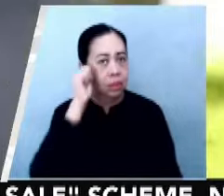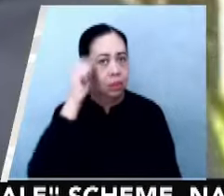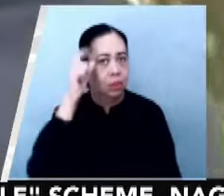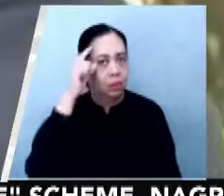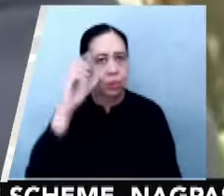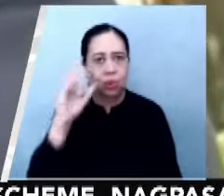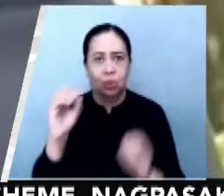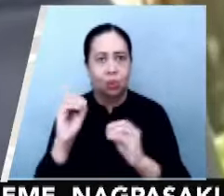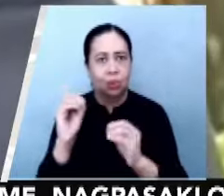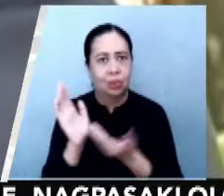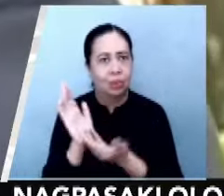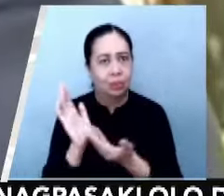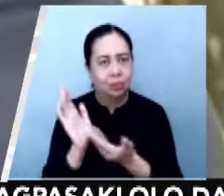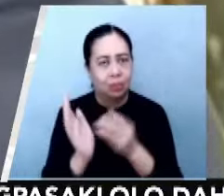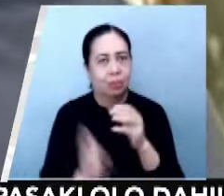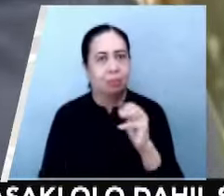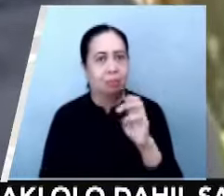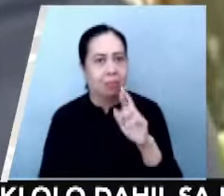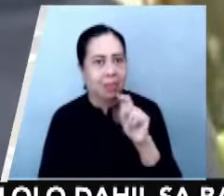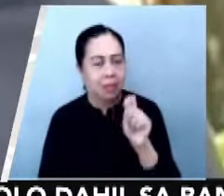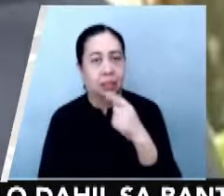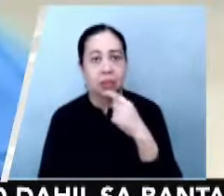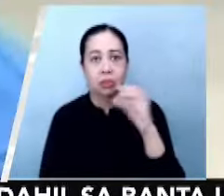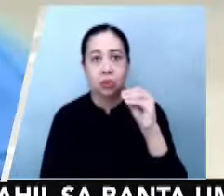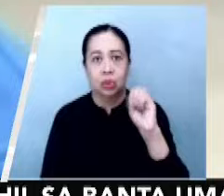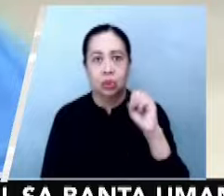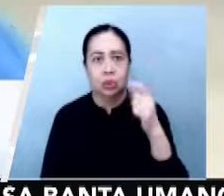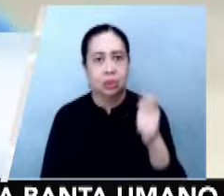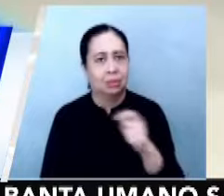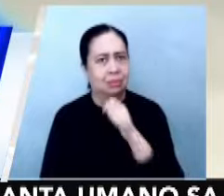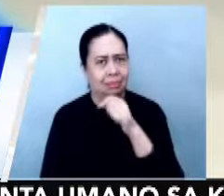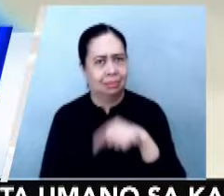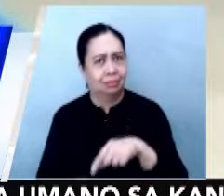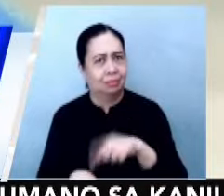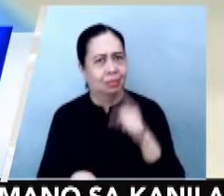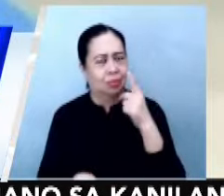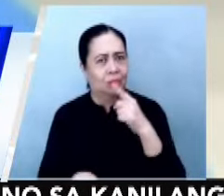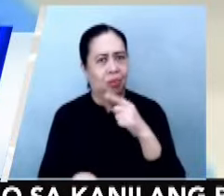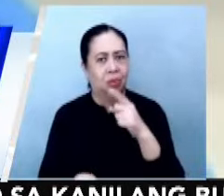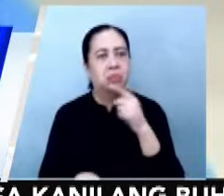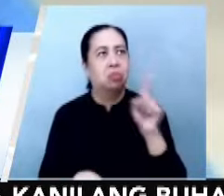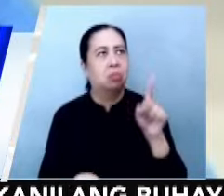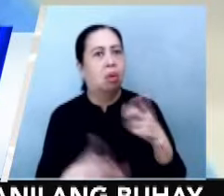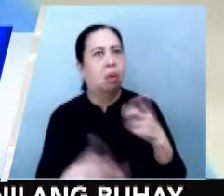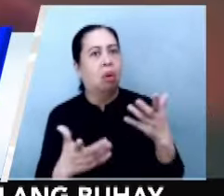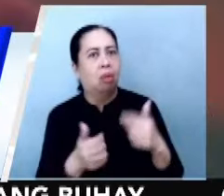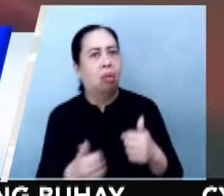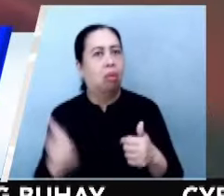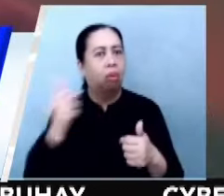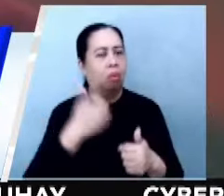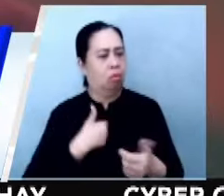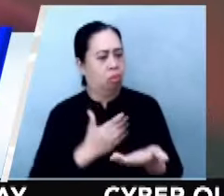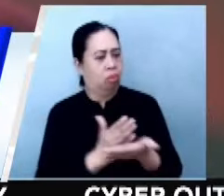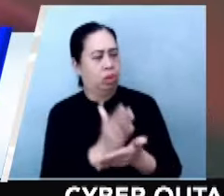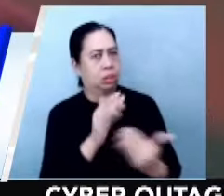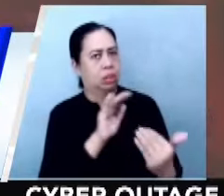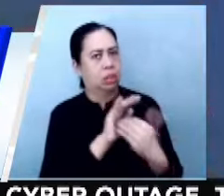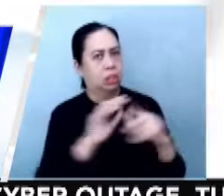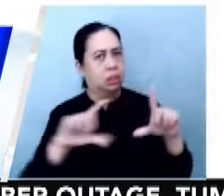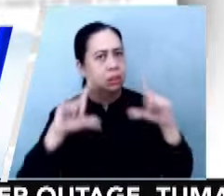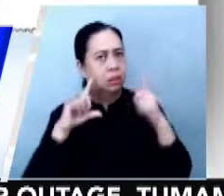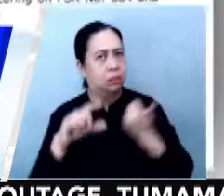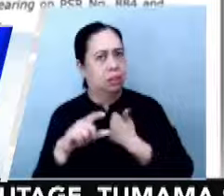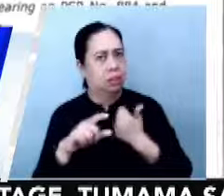merito. Katwira ng OSG, hindi raw napapanahon para i-invoke ni Quiboloy ang kanyang right against